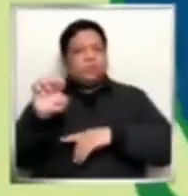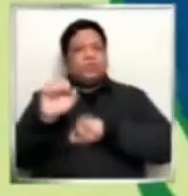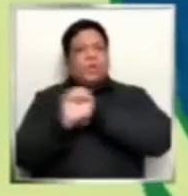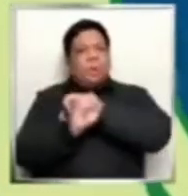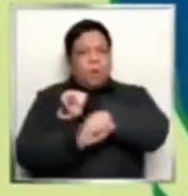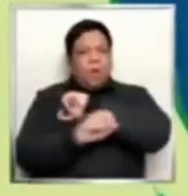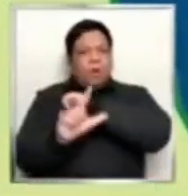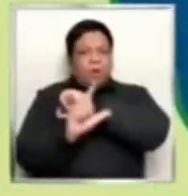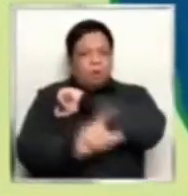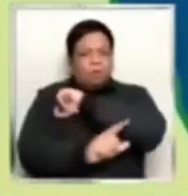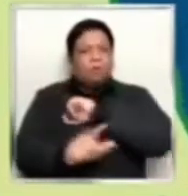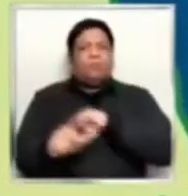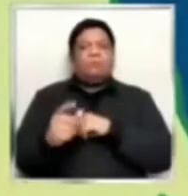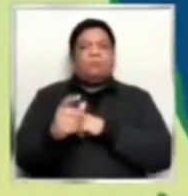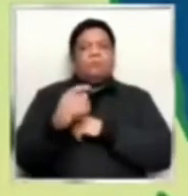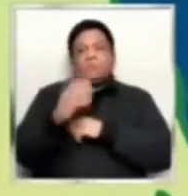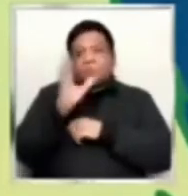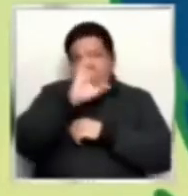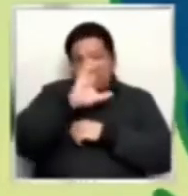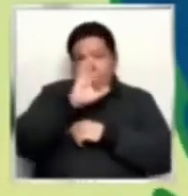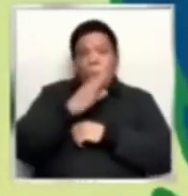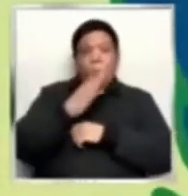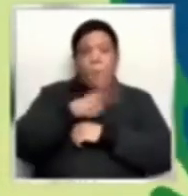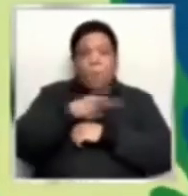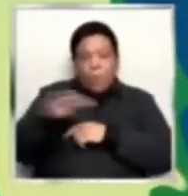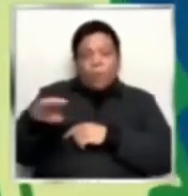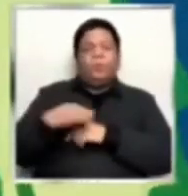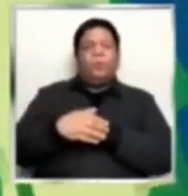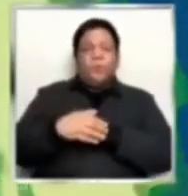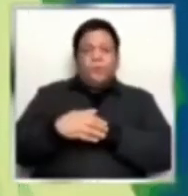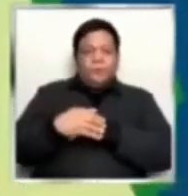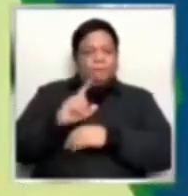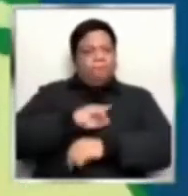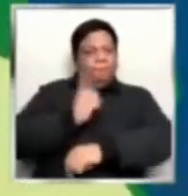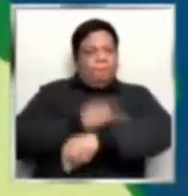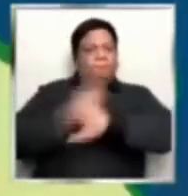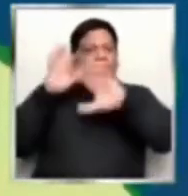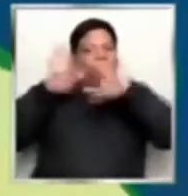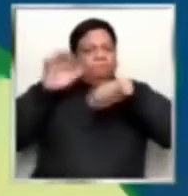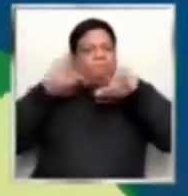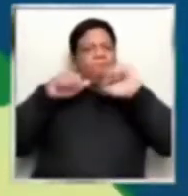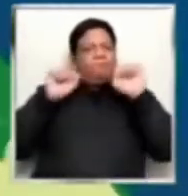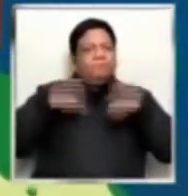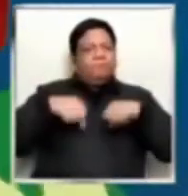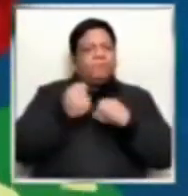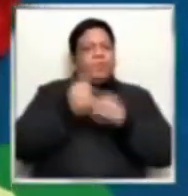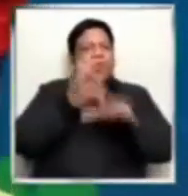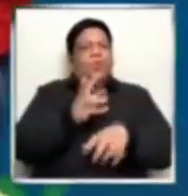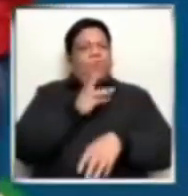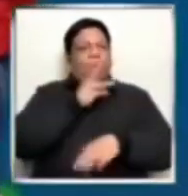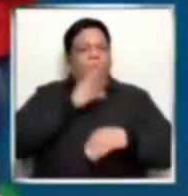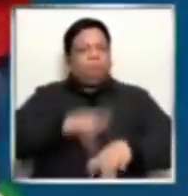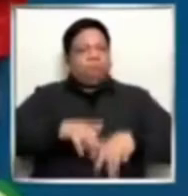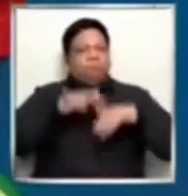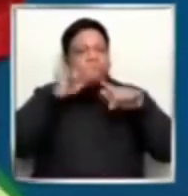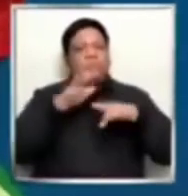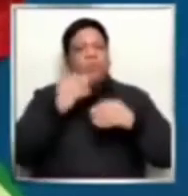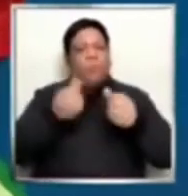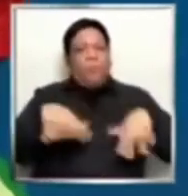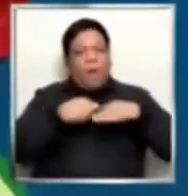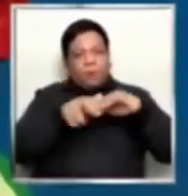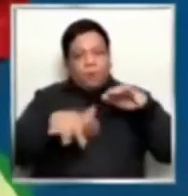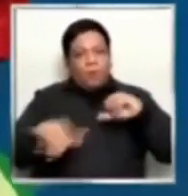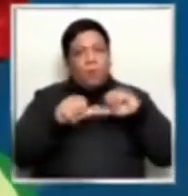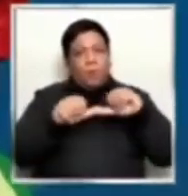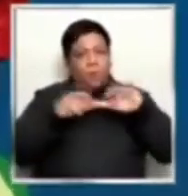May Cebu at Bohol, mga kapuso, malalakas na ulan din ang inaasahan na pwedeng magdulot ng baha at landslide. Magpapatuloy yung pag-ulan na yan dito sa